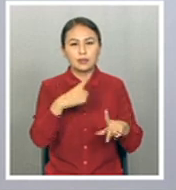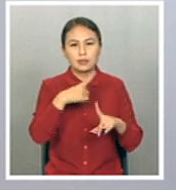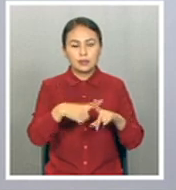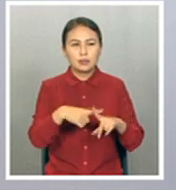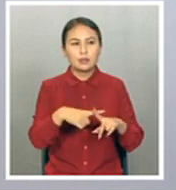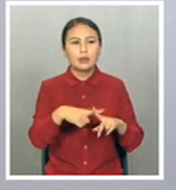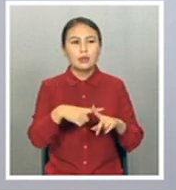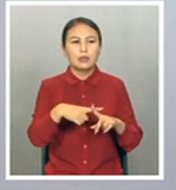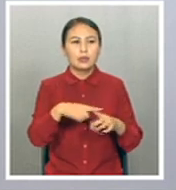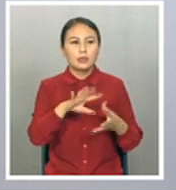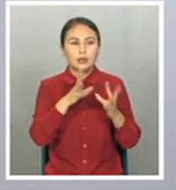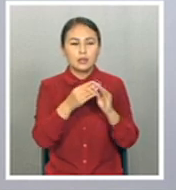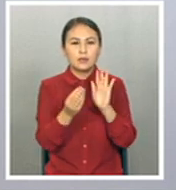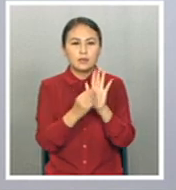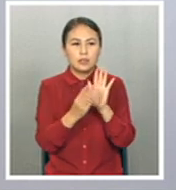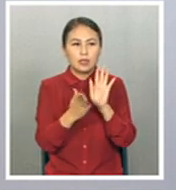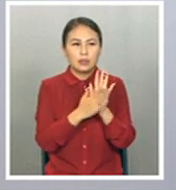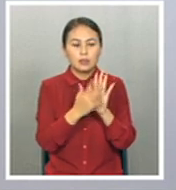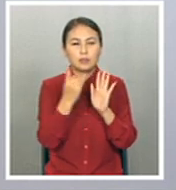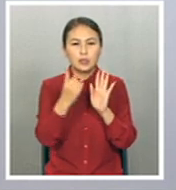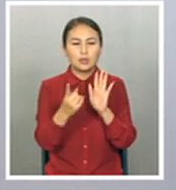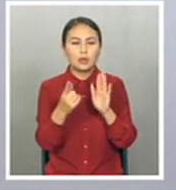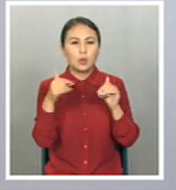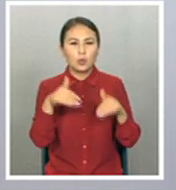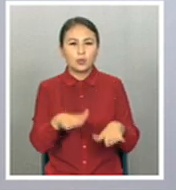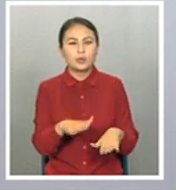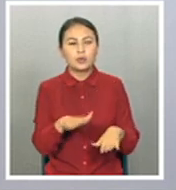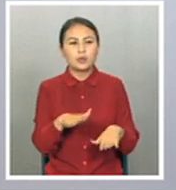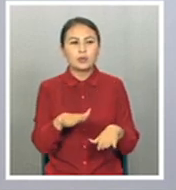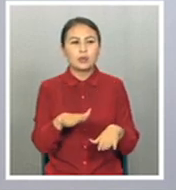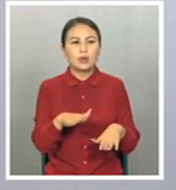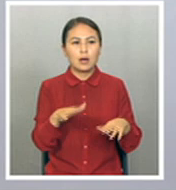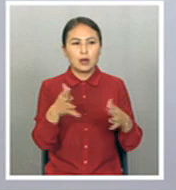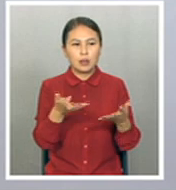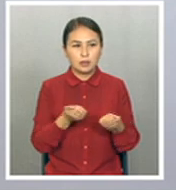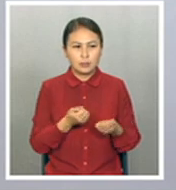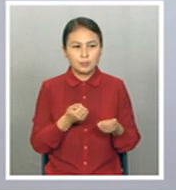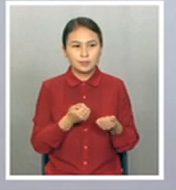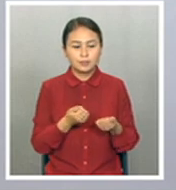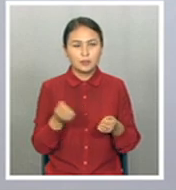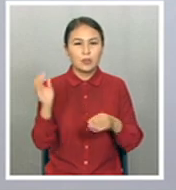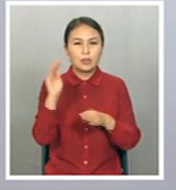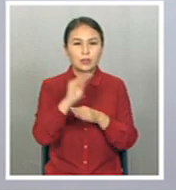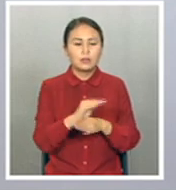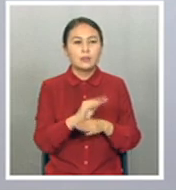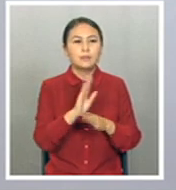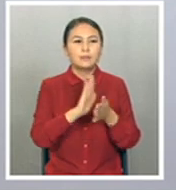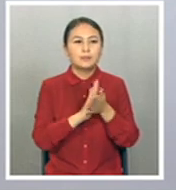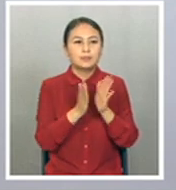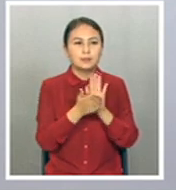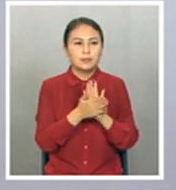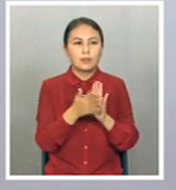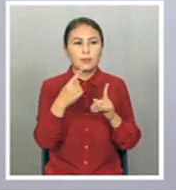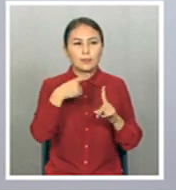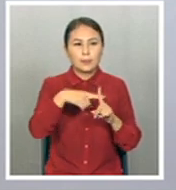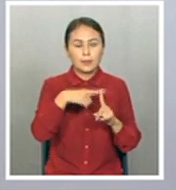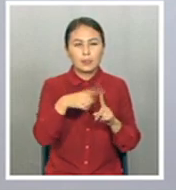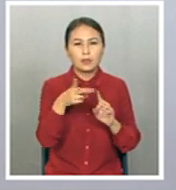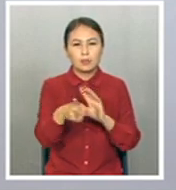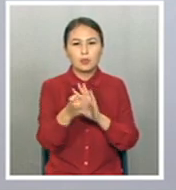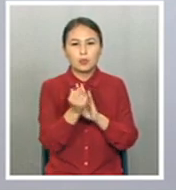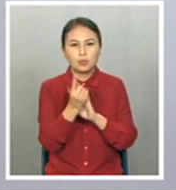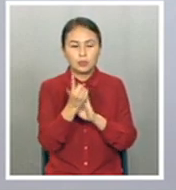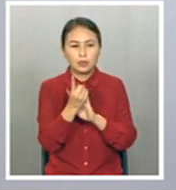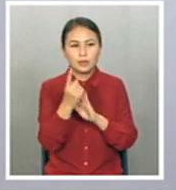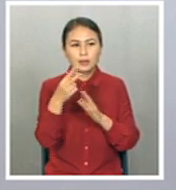санды X пен 1-дің қосындысы ретінде алдым. Ары қарай, есептің берілгені бойынша қосындысы 2011-ге